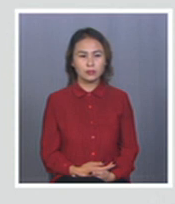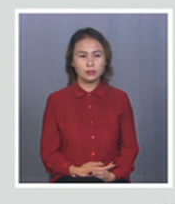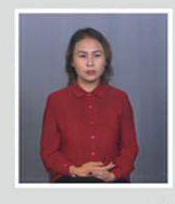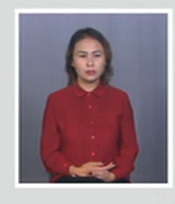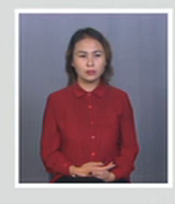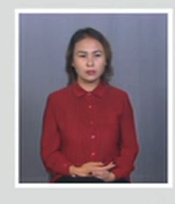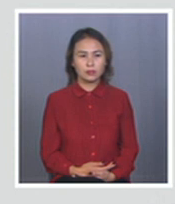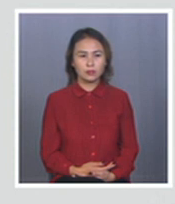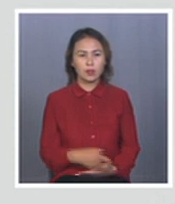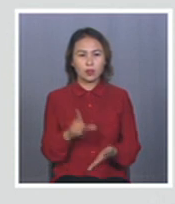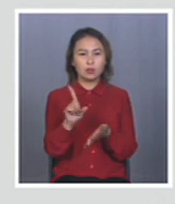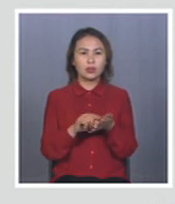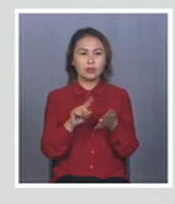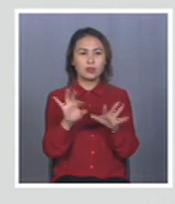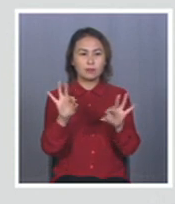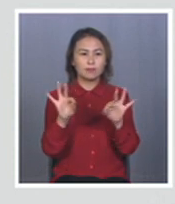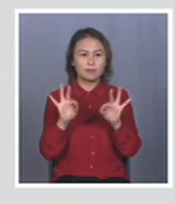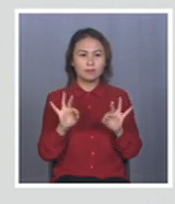Көшірмесін жасаймыз.